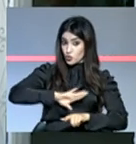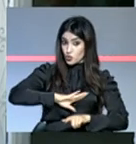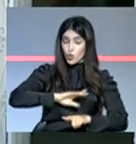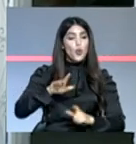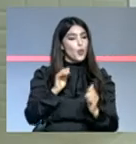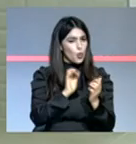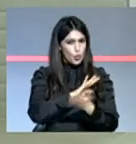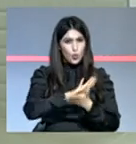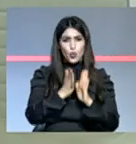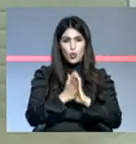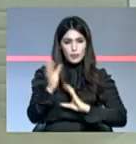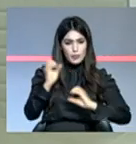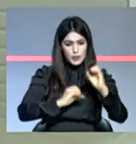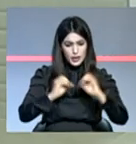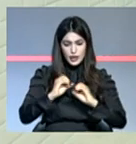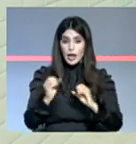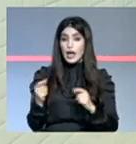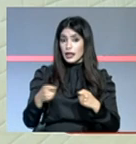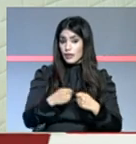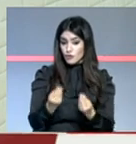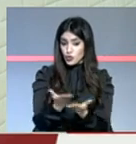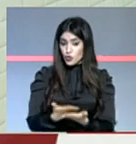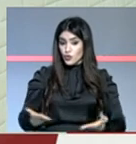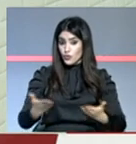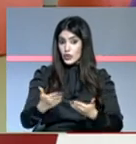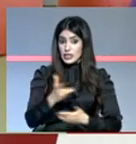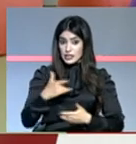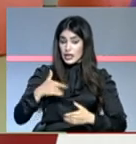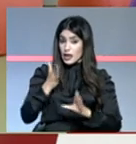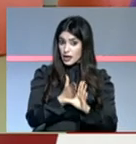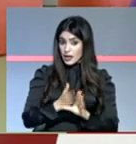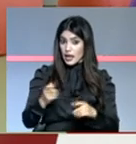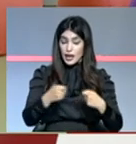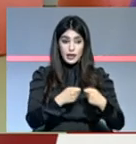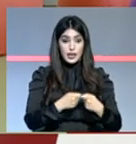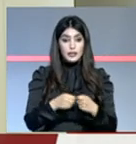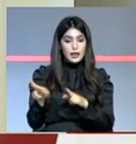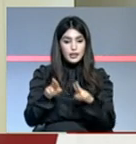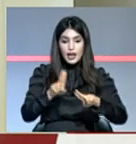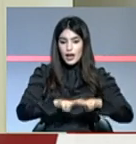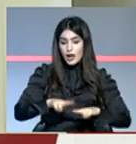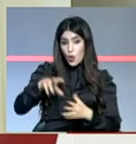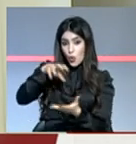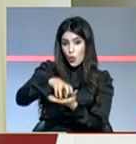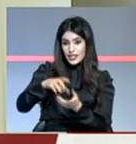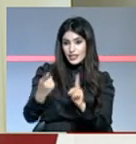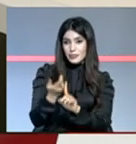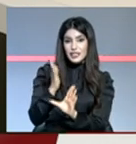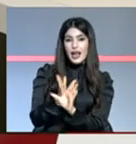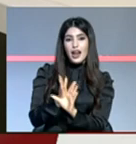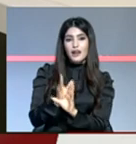ومجتمع مدني إلى إجرائها في ظروف صحية ونفسية طيبة، وفي هذا الإطار تم إعادة تهيئة وحدة طب النفس